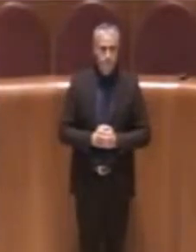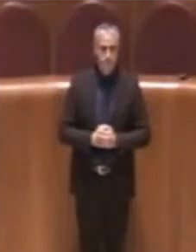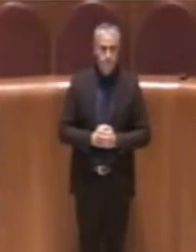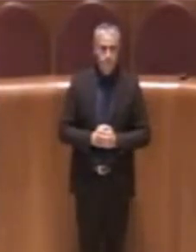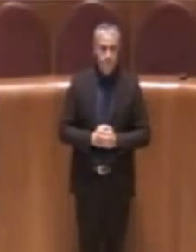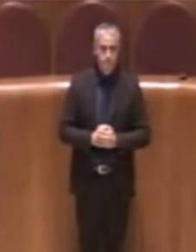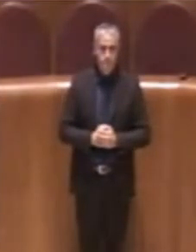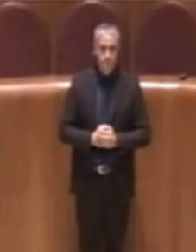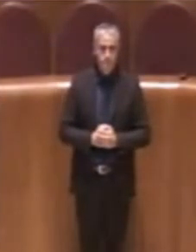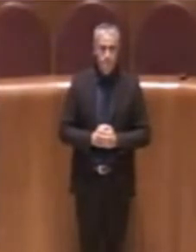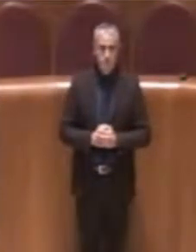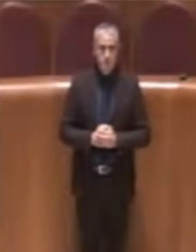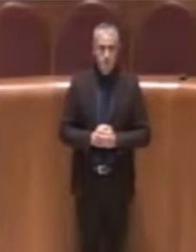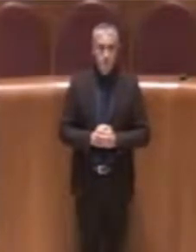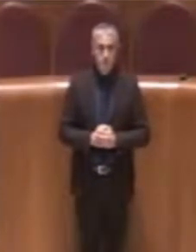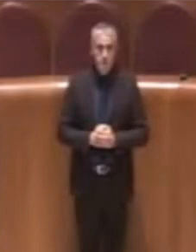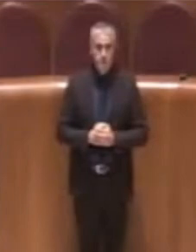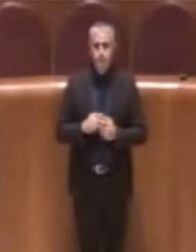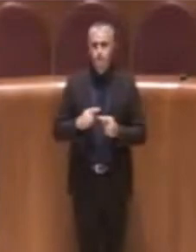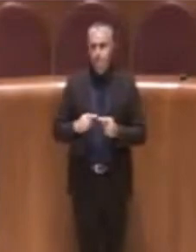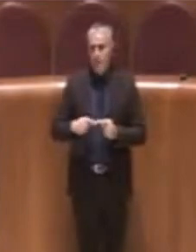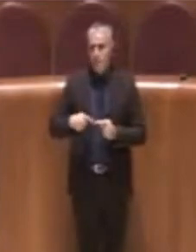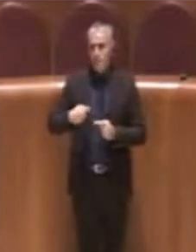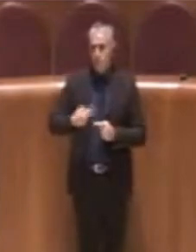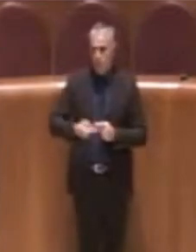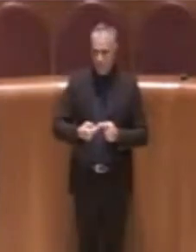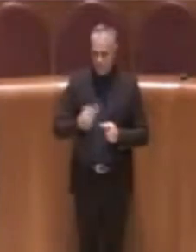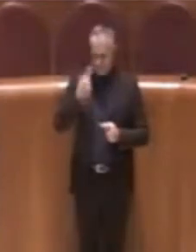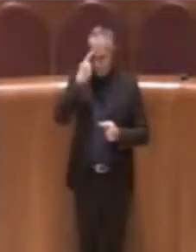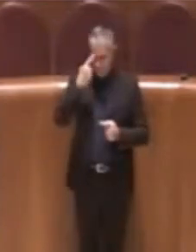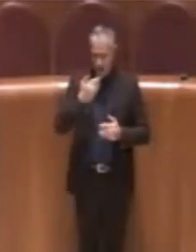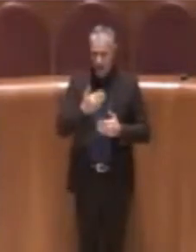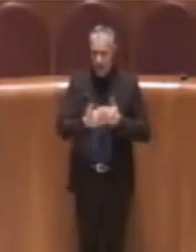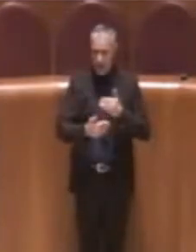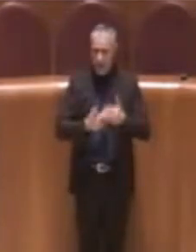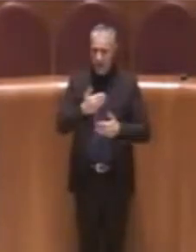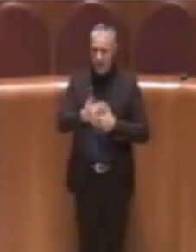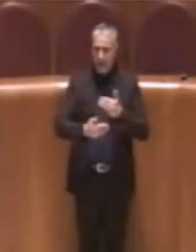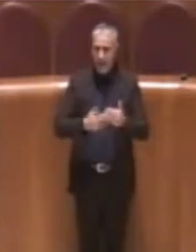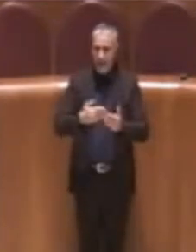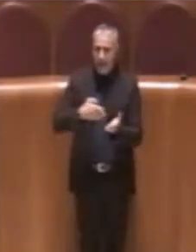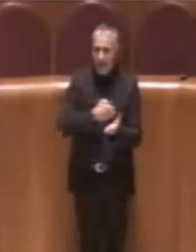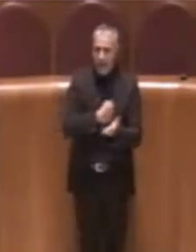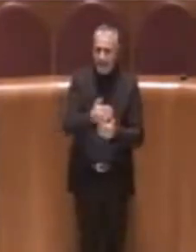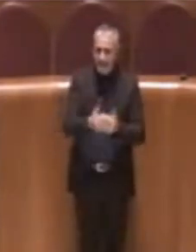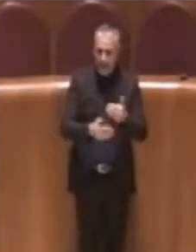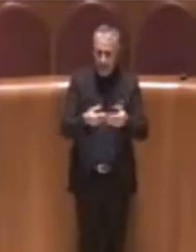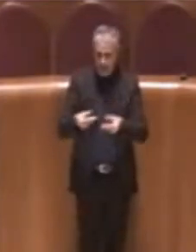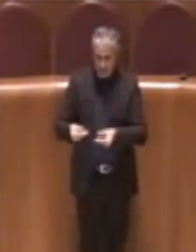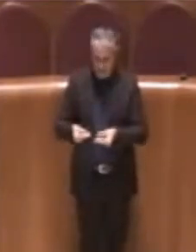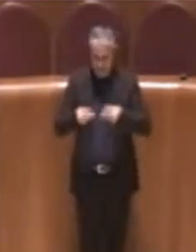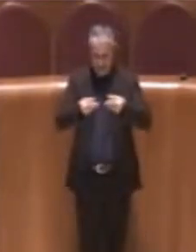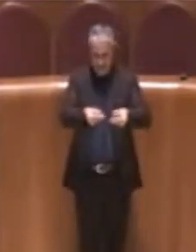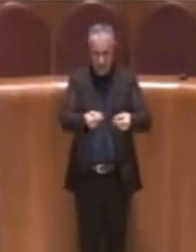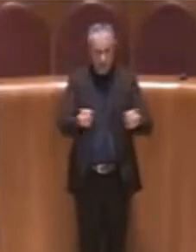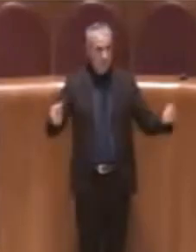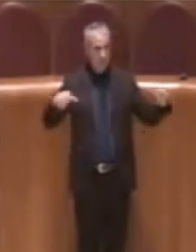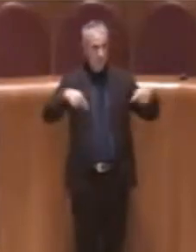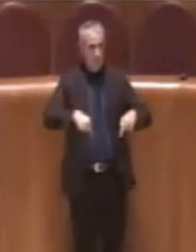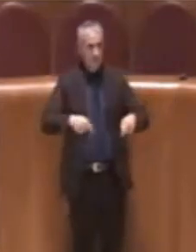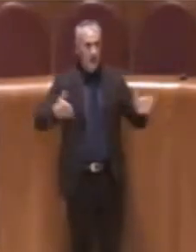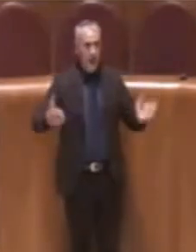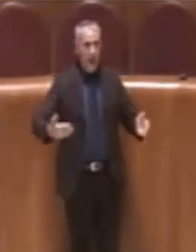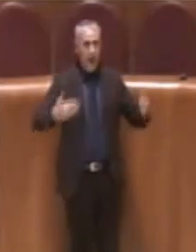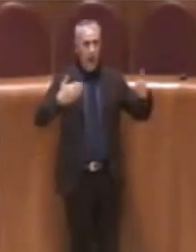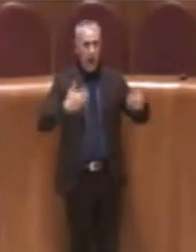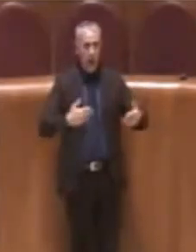Poi quest'iter, inspiegabilmente, portiamo la delibera in aula e partono